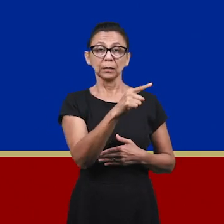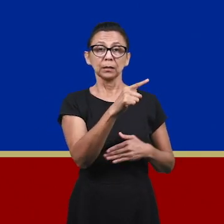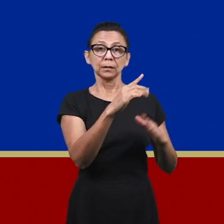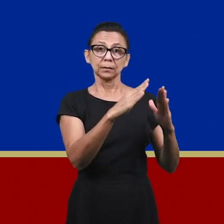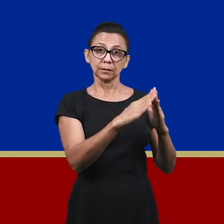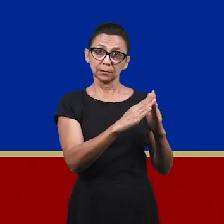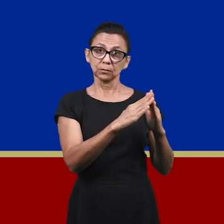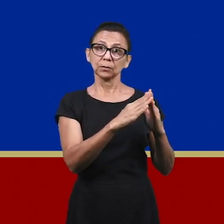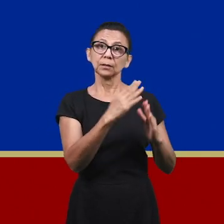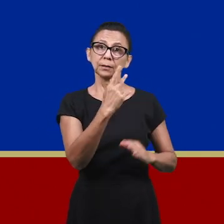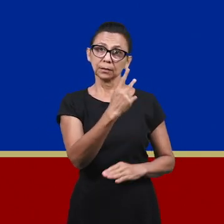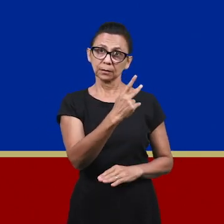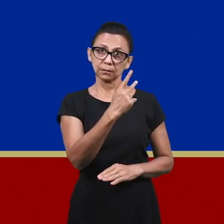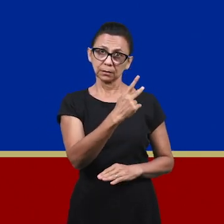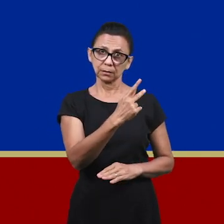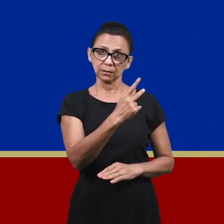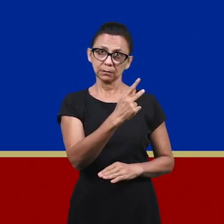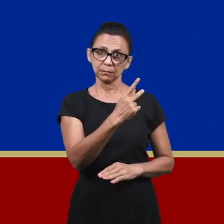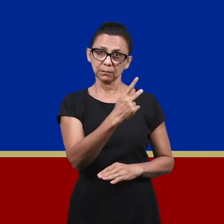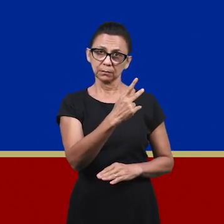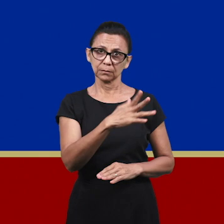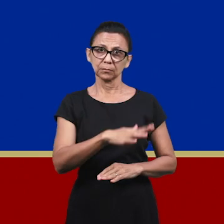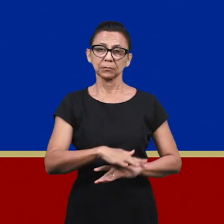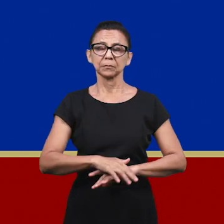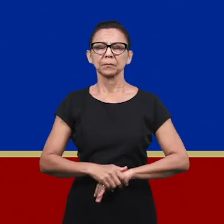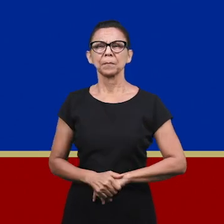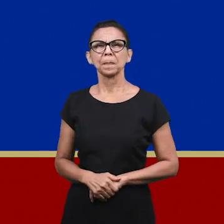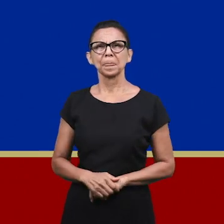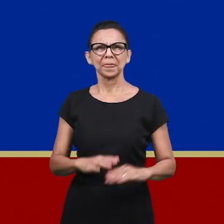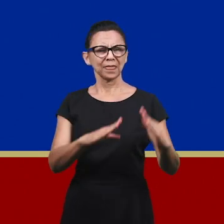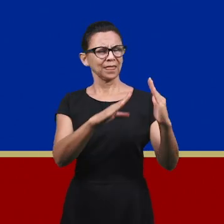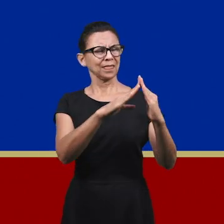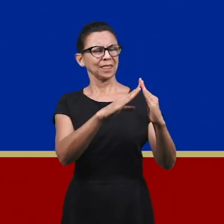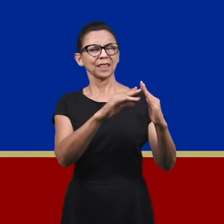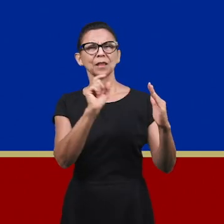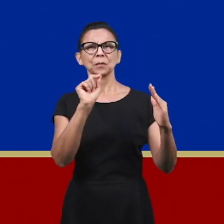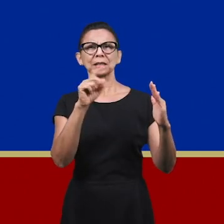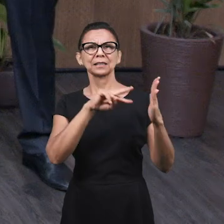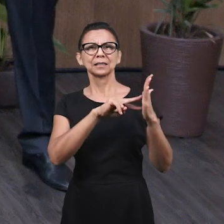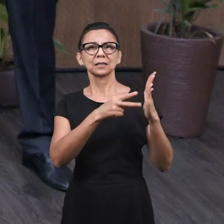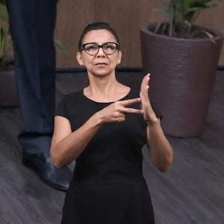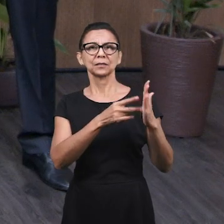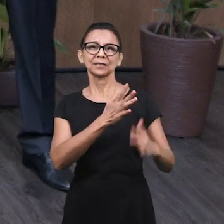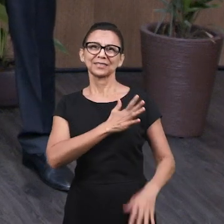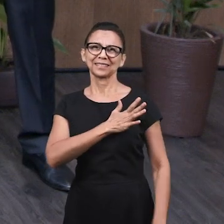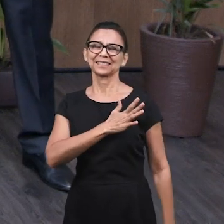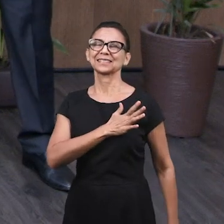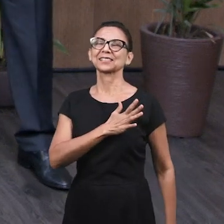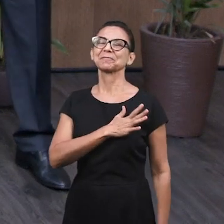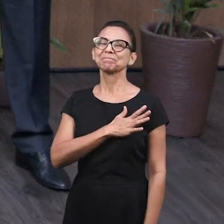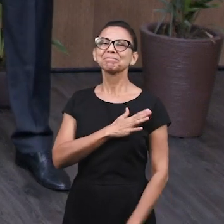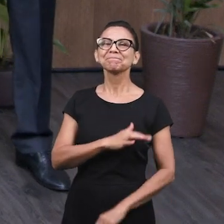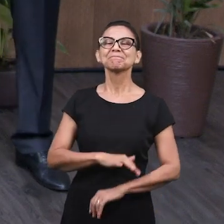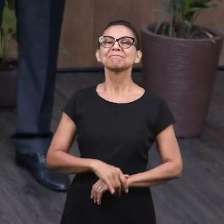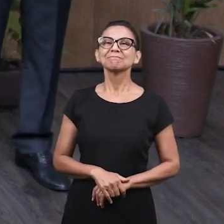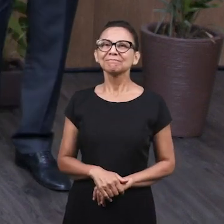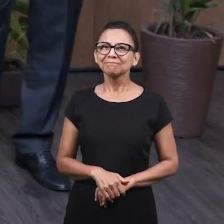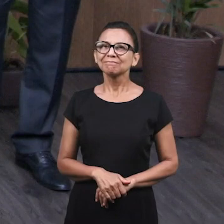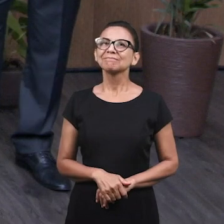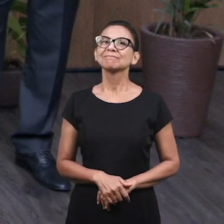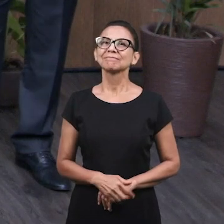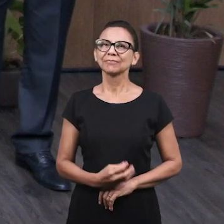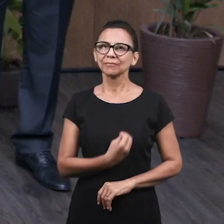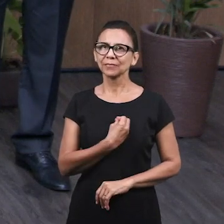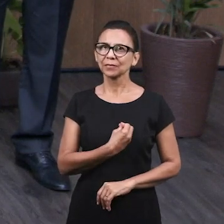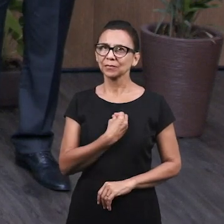signifie Casa le cœur, significa la vie de l'homme. coração. Quand le Seigneur Jésus